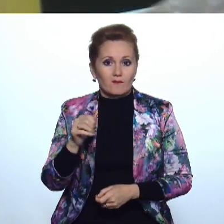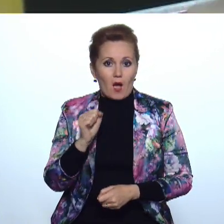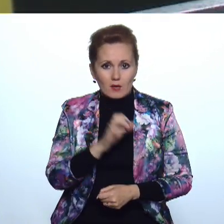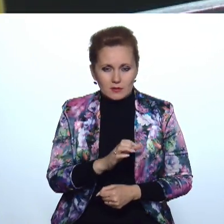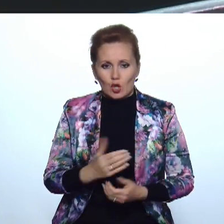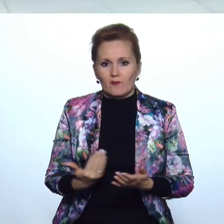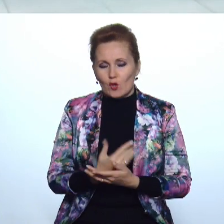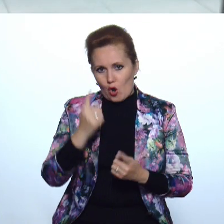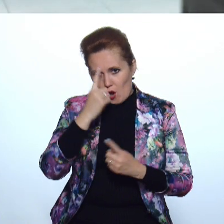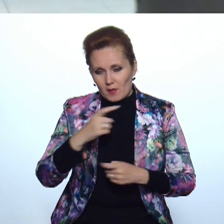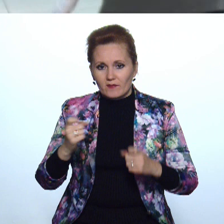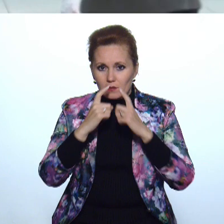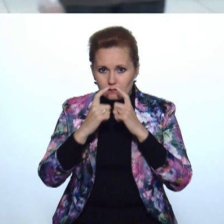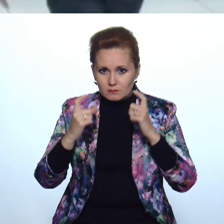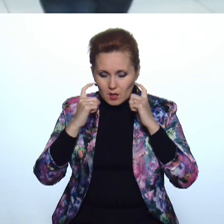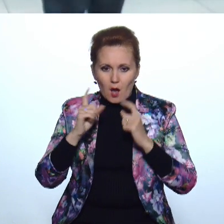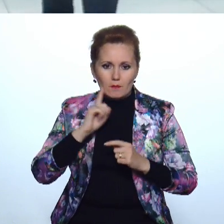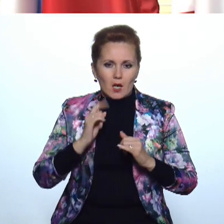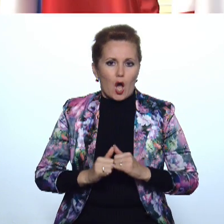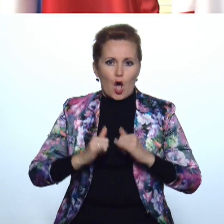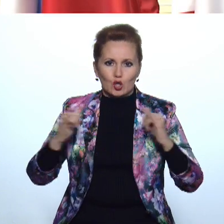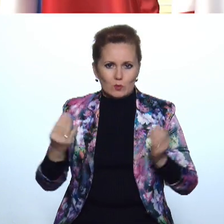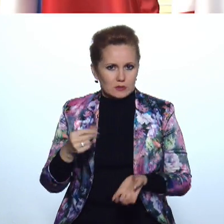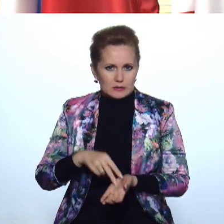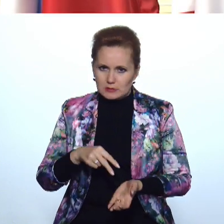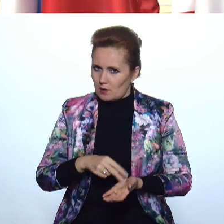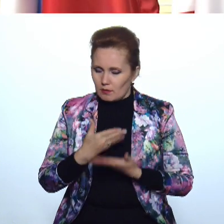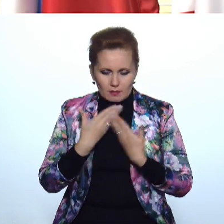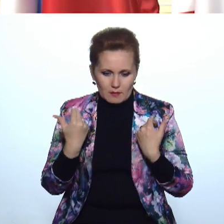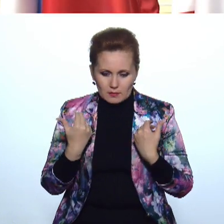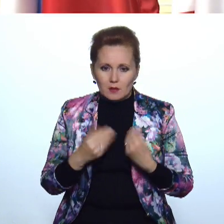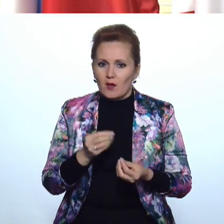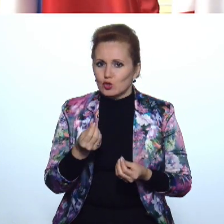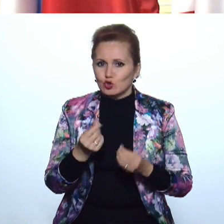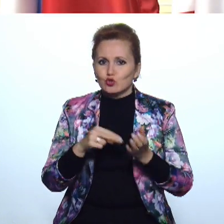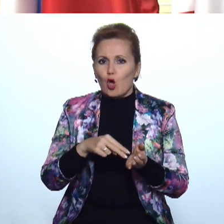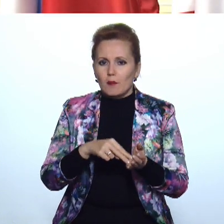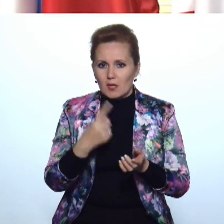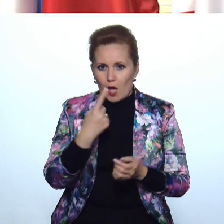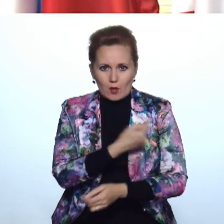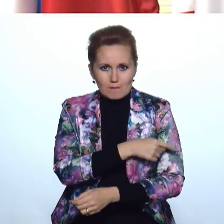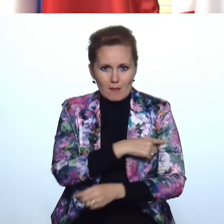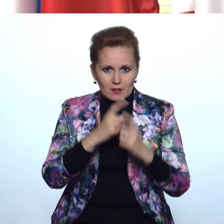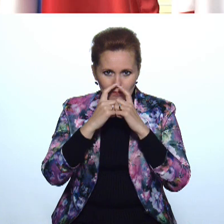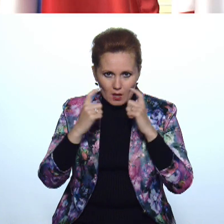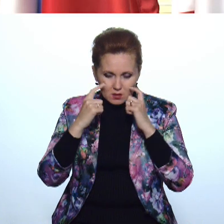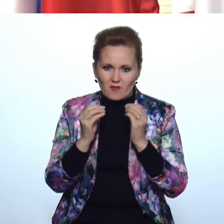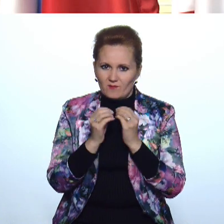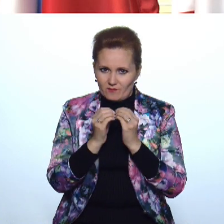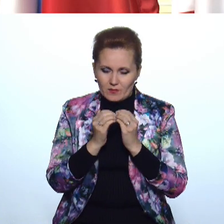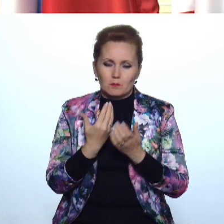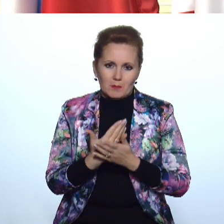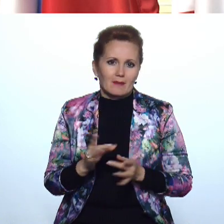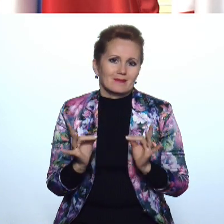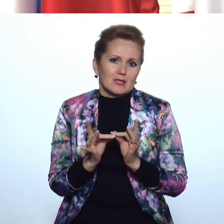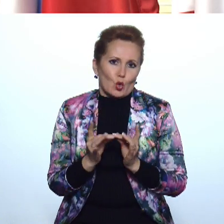объявленный масочный режим к росту цен пока не привел. На сегодняшний день стоимость медицинской маски она составляет в среднем